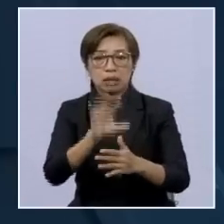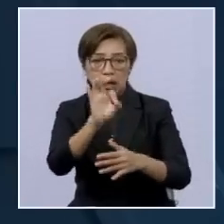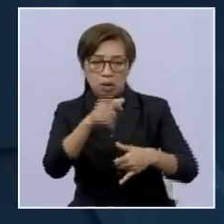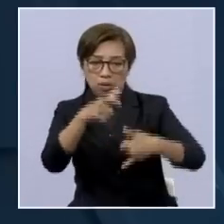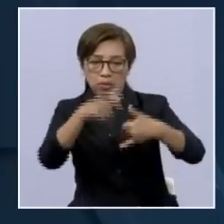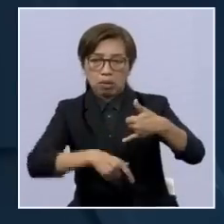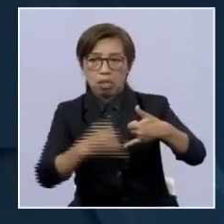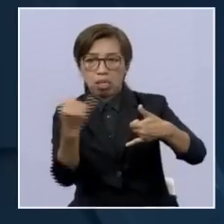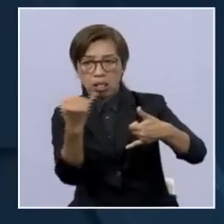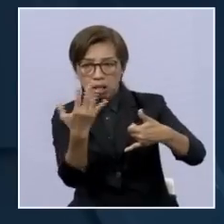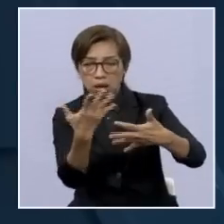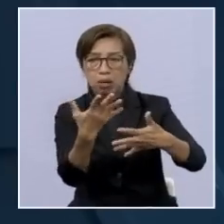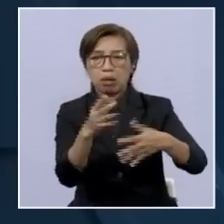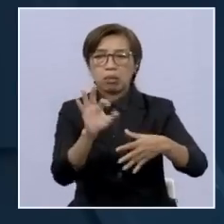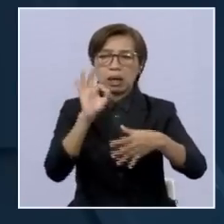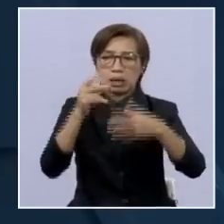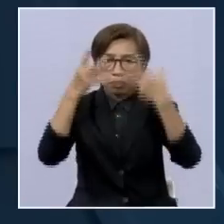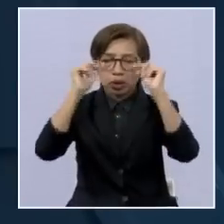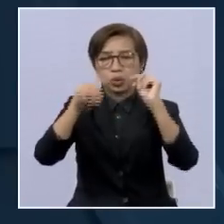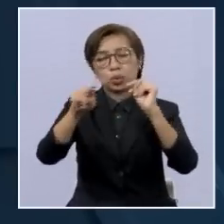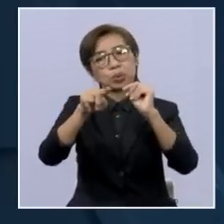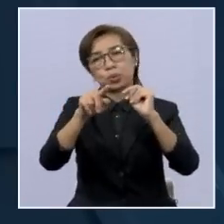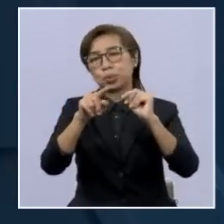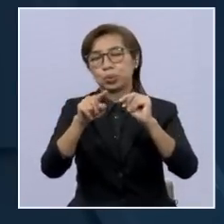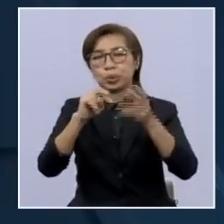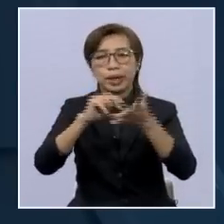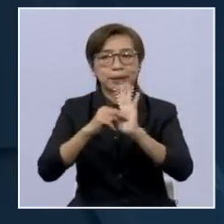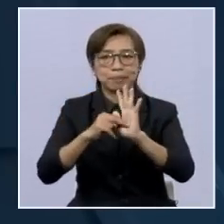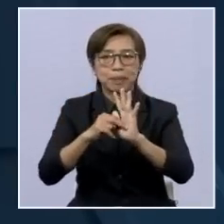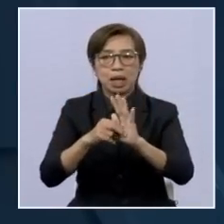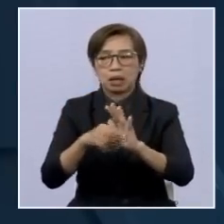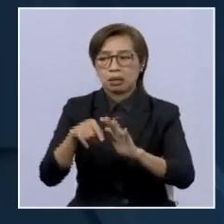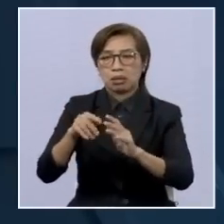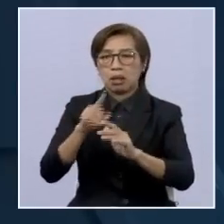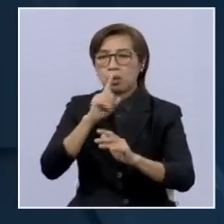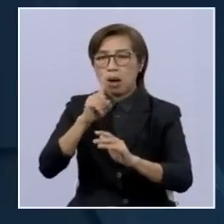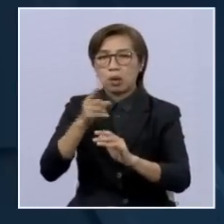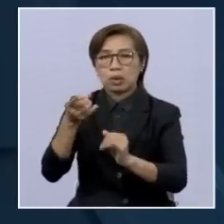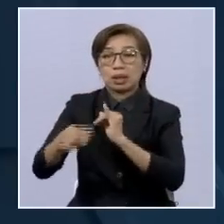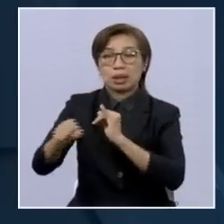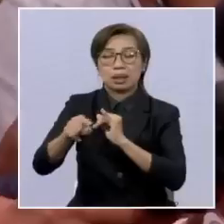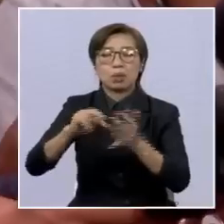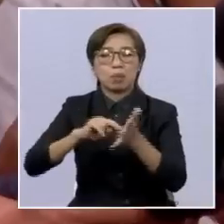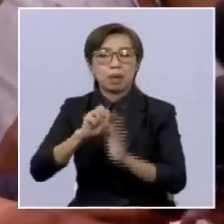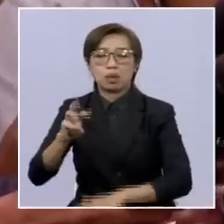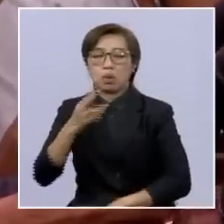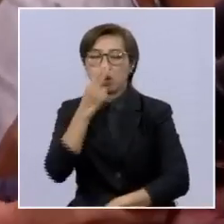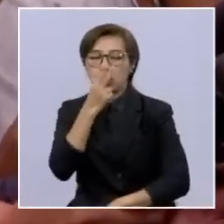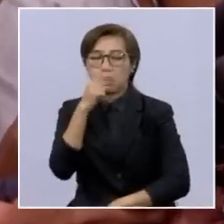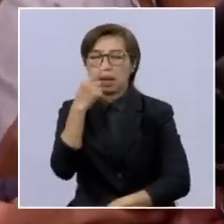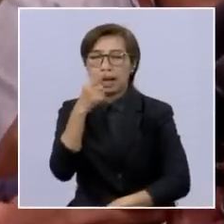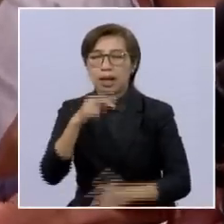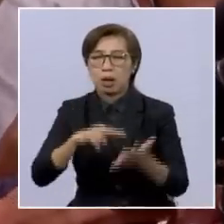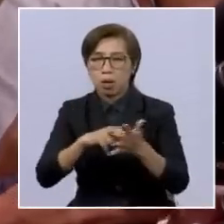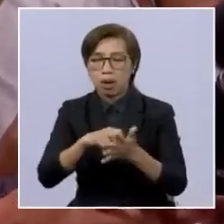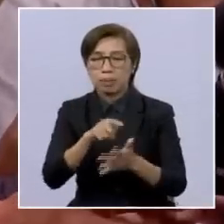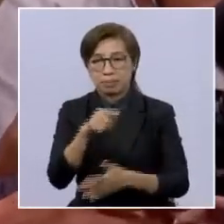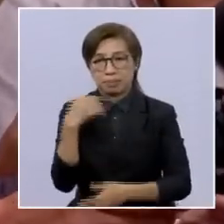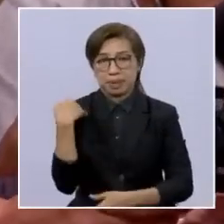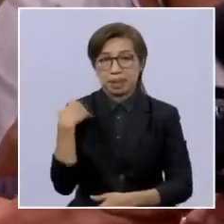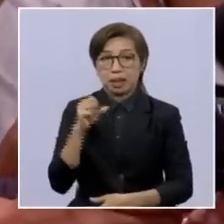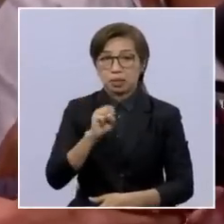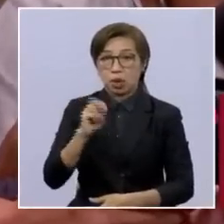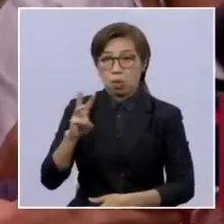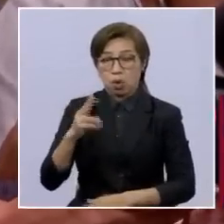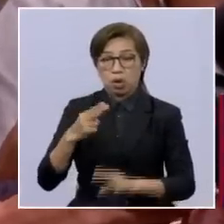มาชิกรัฐสภาพูดแค่นี้ก็รู้แล้วว่าใครเป็นจุดอ่อนที่สว.มองเห็นนะคะดังนั้นการแสดงความคิดเห็นของสว.วัน